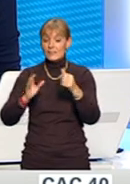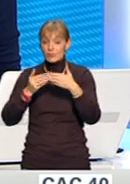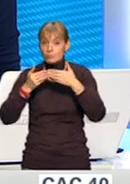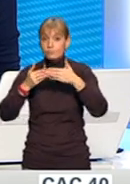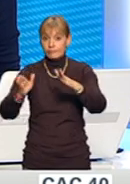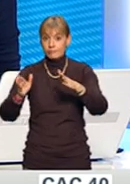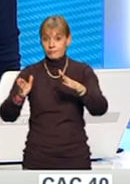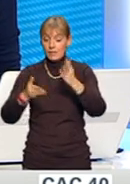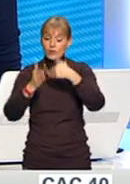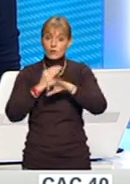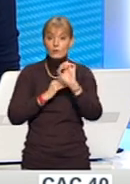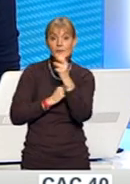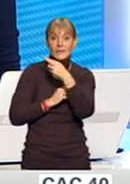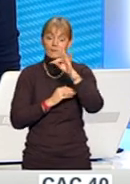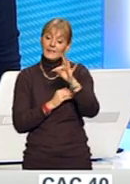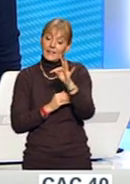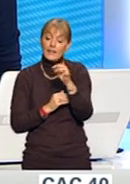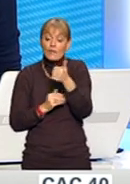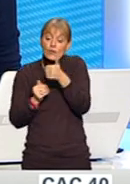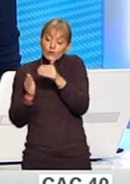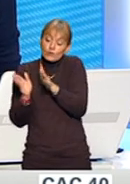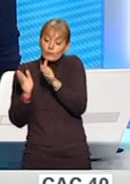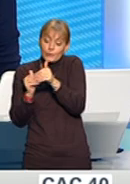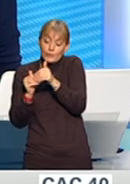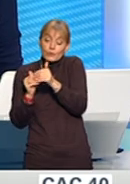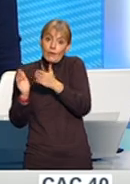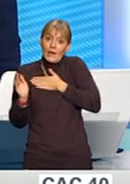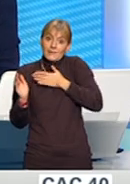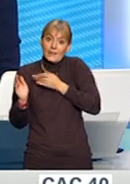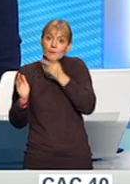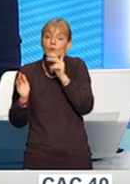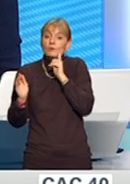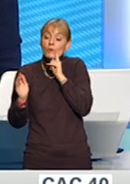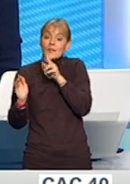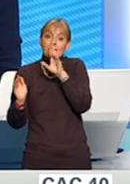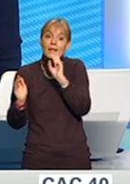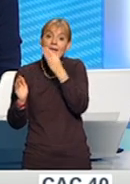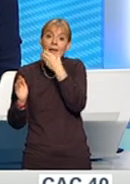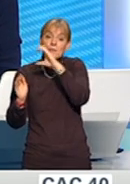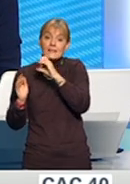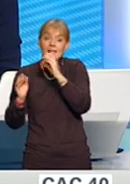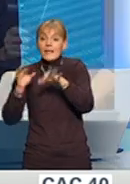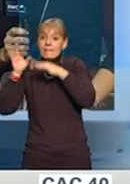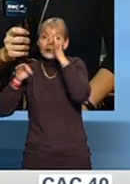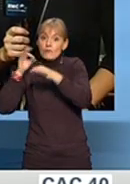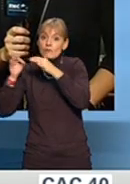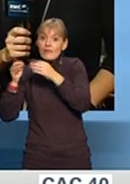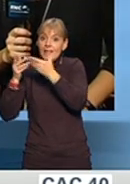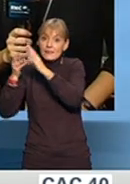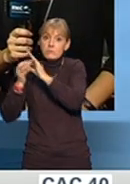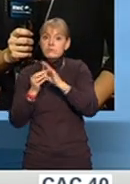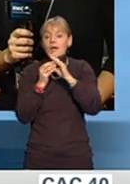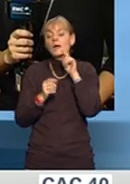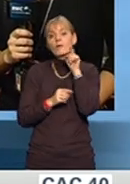TNT, dont une petite particulièrement qui nous intéresse. Elle nous intéresse au premier plan puisqu'il s'agit d'RMC Découverte. Graziella Rodriguez, vous êtes